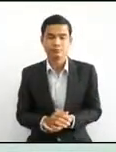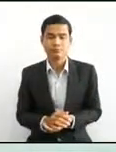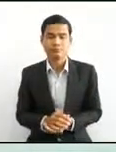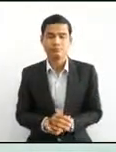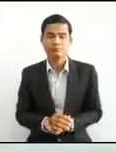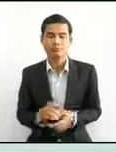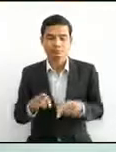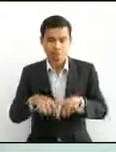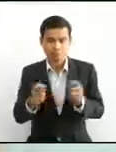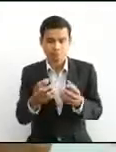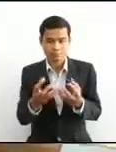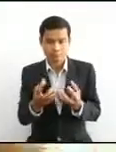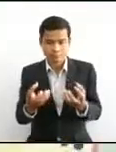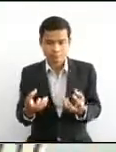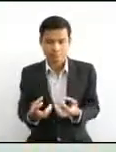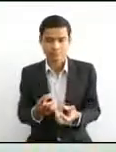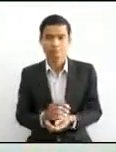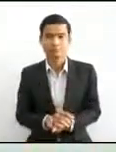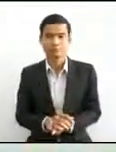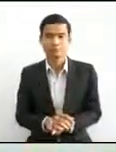Chà, lấy nâng miên bịa bật tọp tiết.